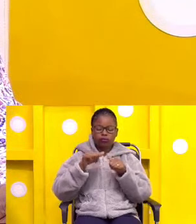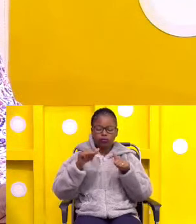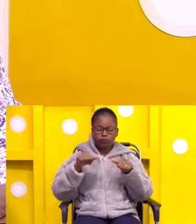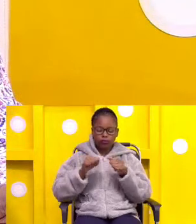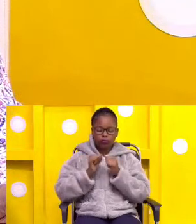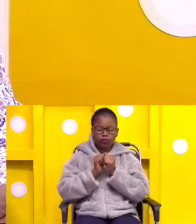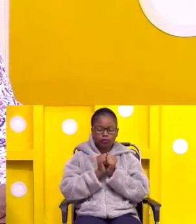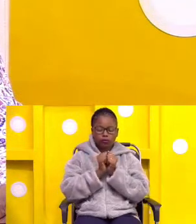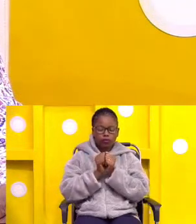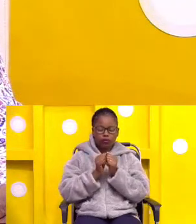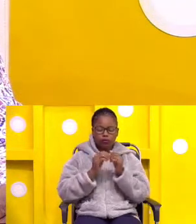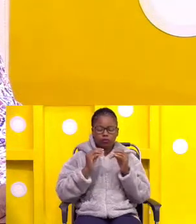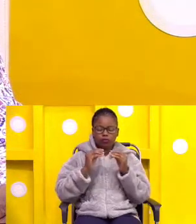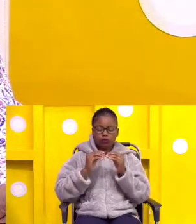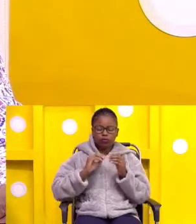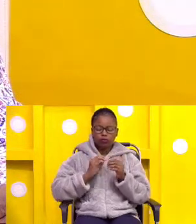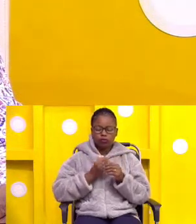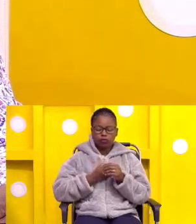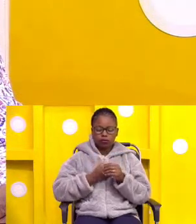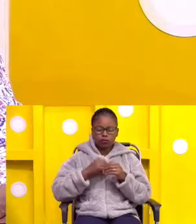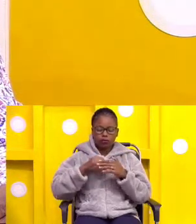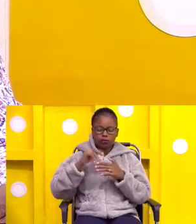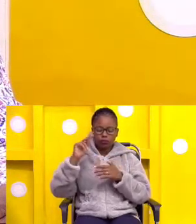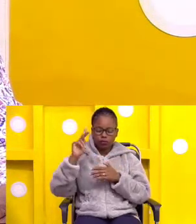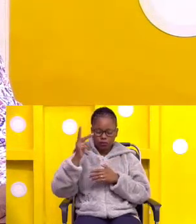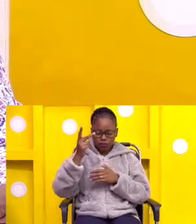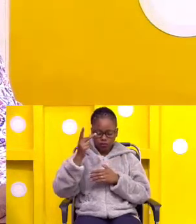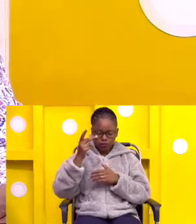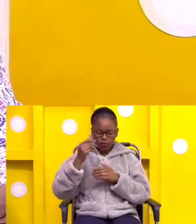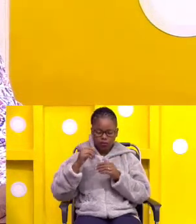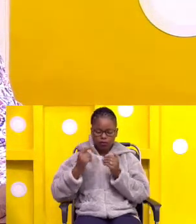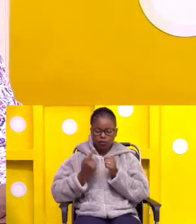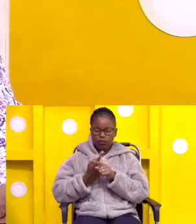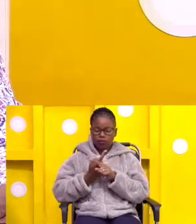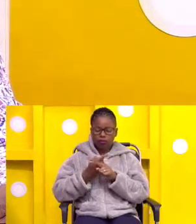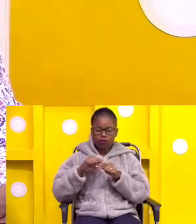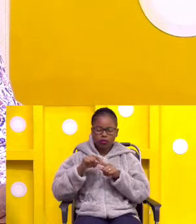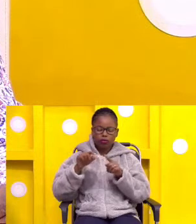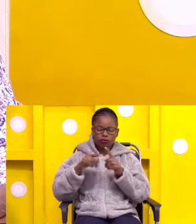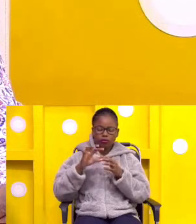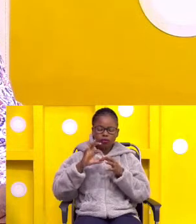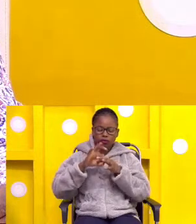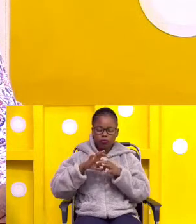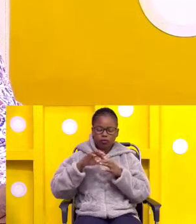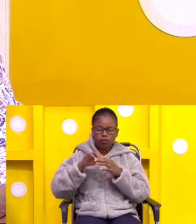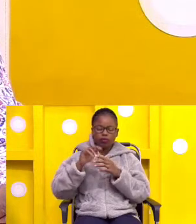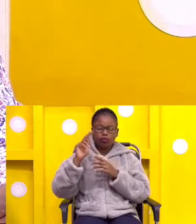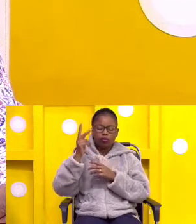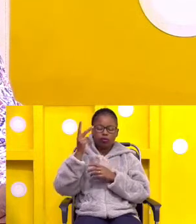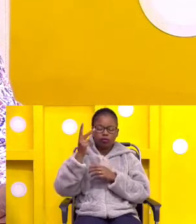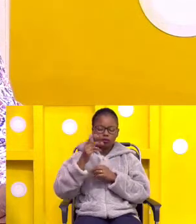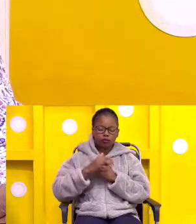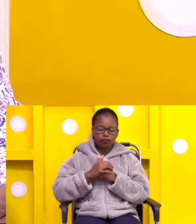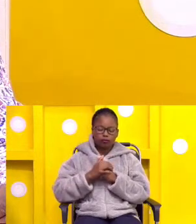mwathani mari mabururi-ini matiganite ona aria turi nao thiini wa bururi-ini witu wa Kenya.